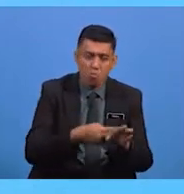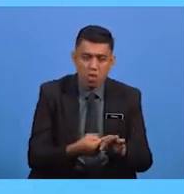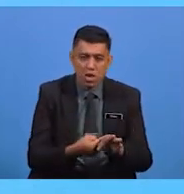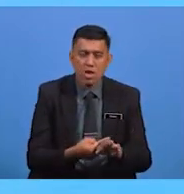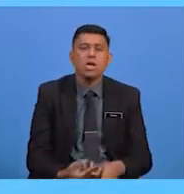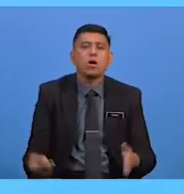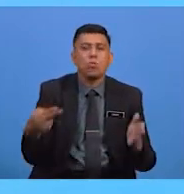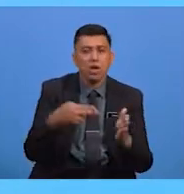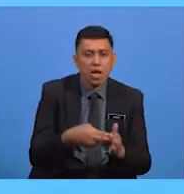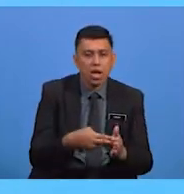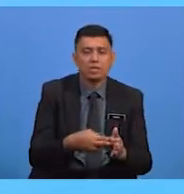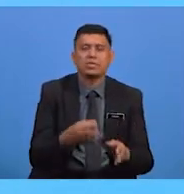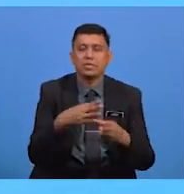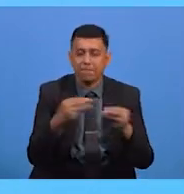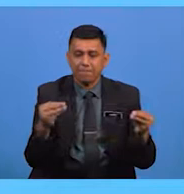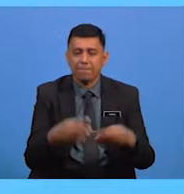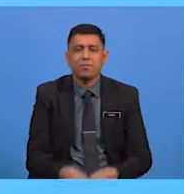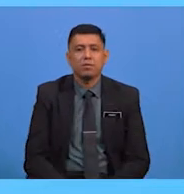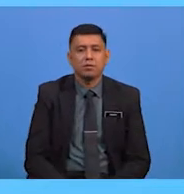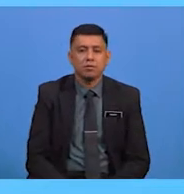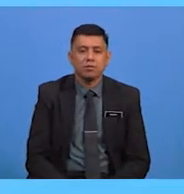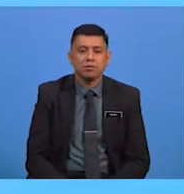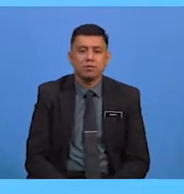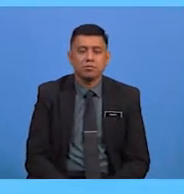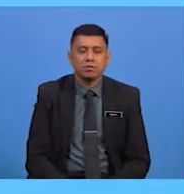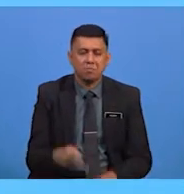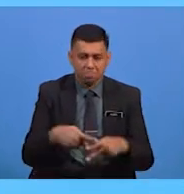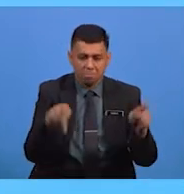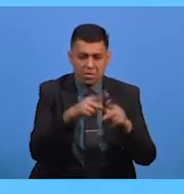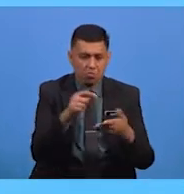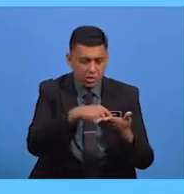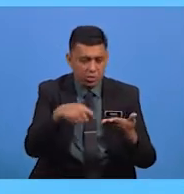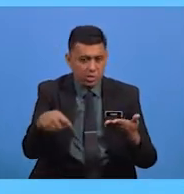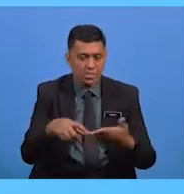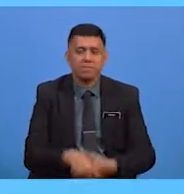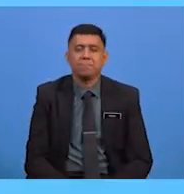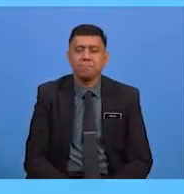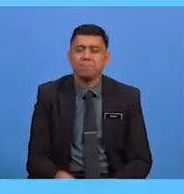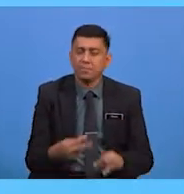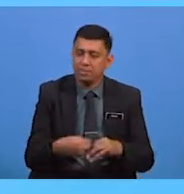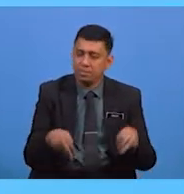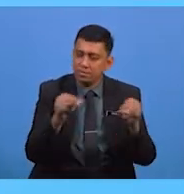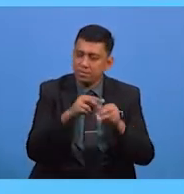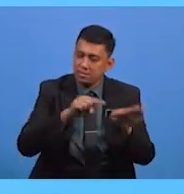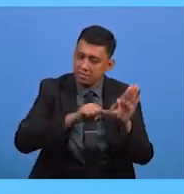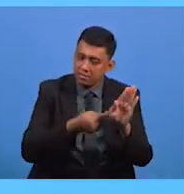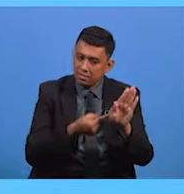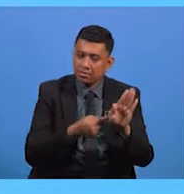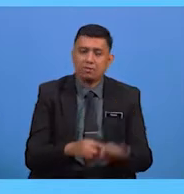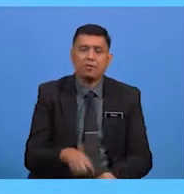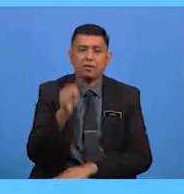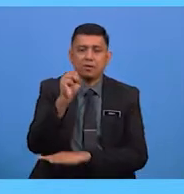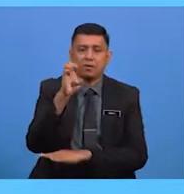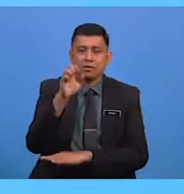serta nilai langkah pengiraan ulangan dalam sudokod ini perlu ditulis. Nilai mula telah kita